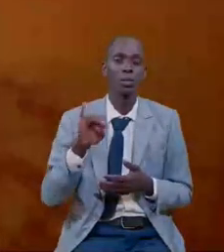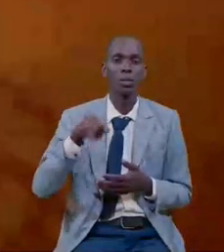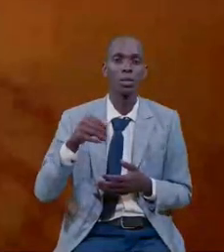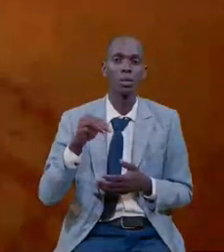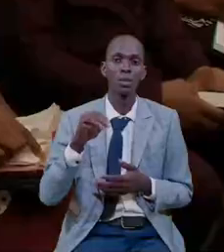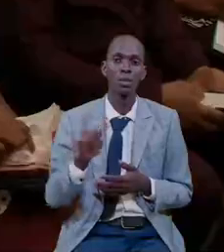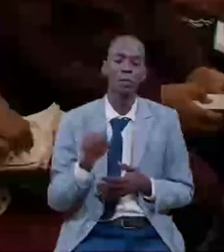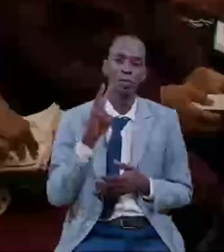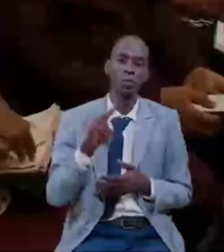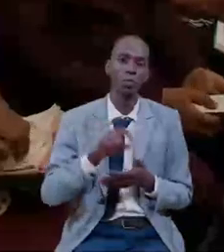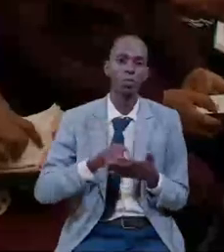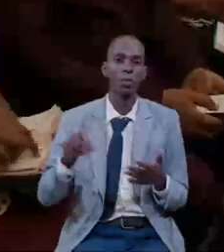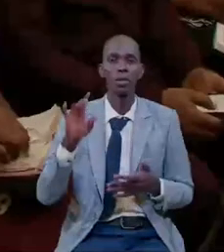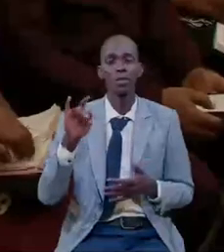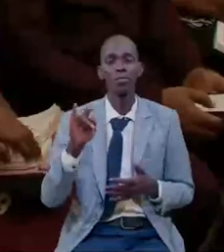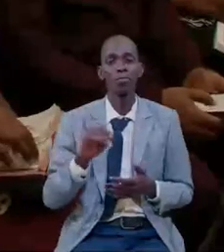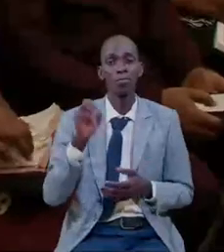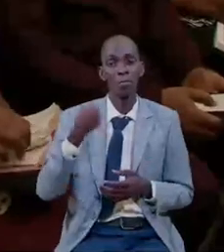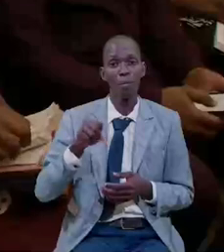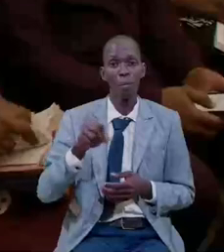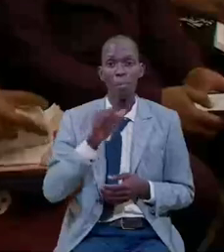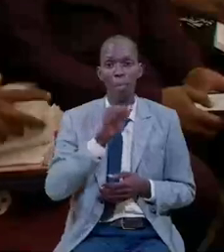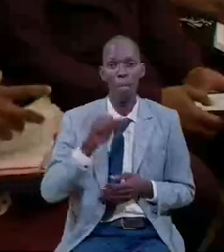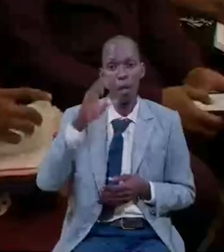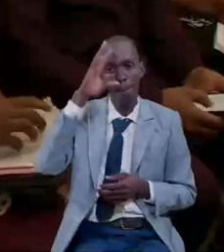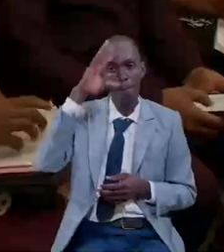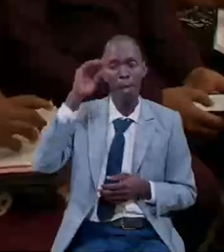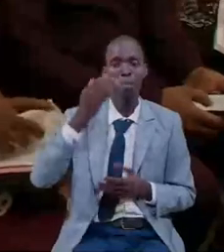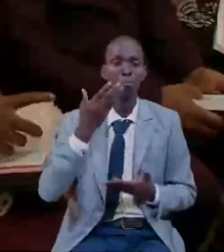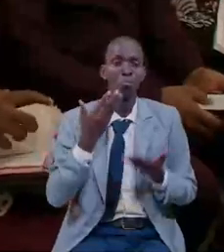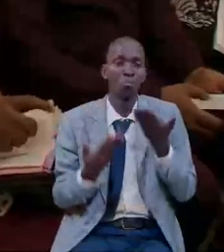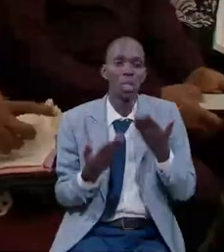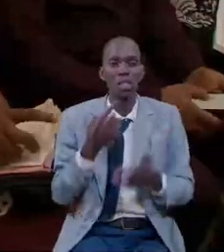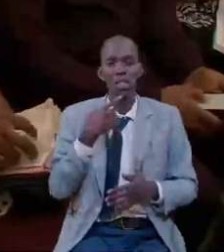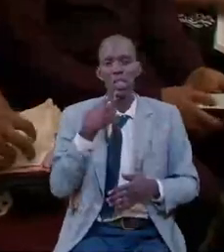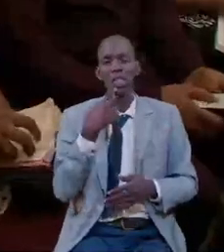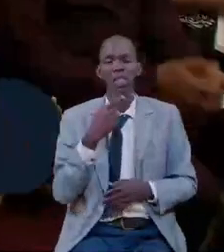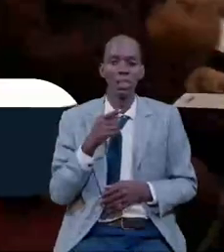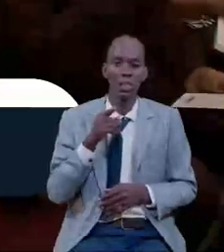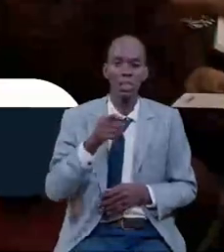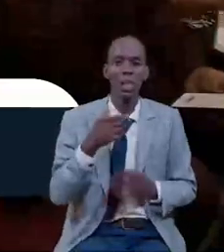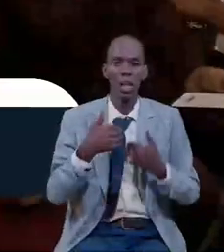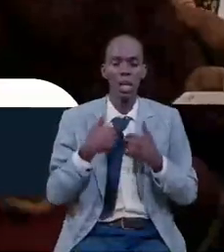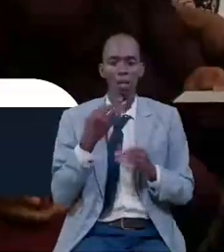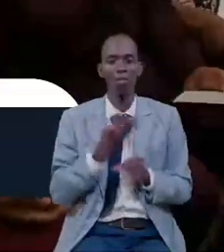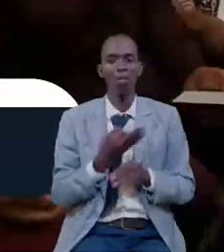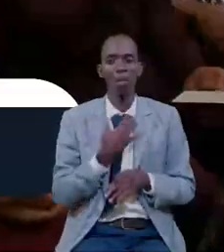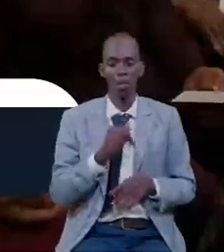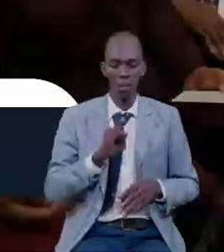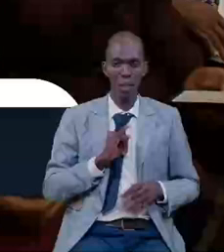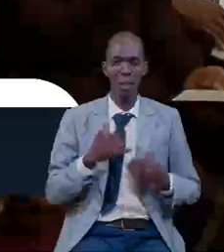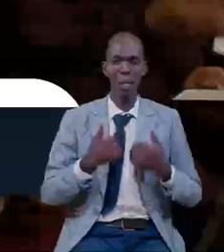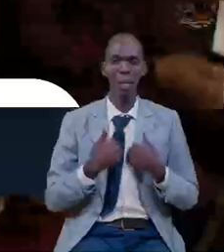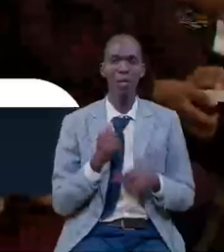2, verset 18. Mais quelqu'un dira, toi tu as la foi et moi j'ai